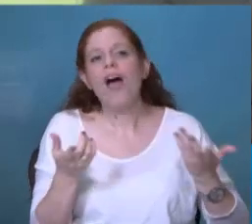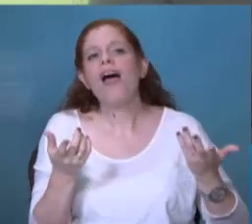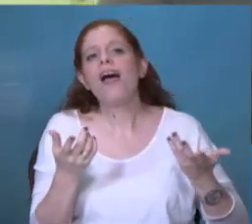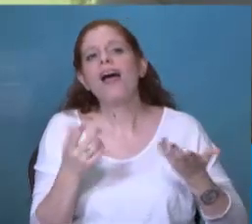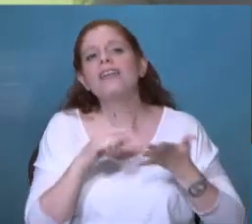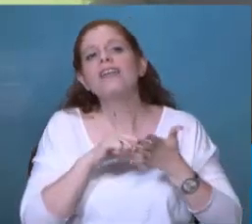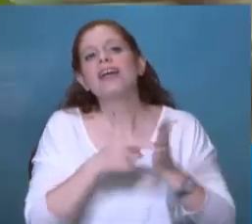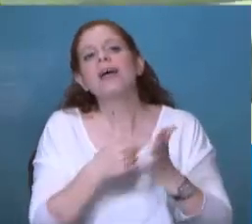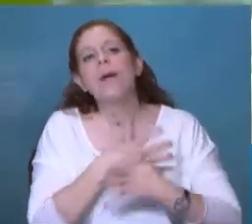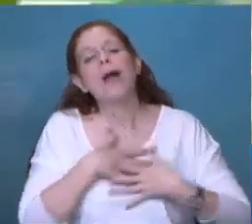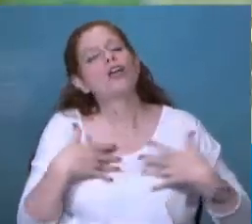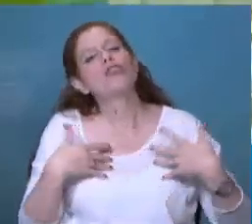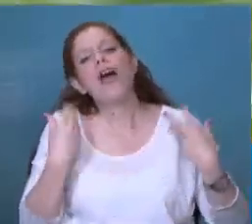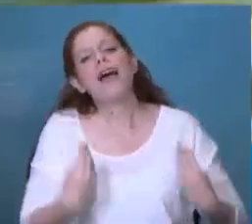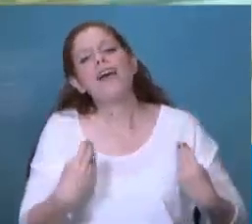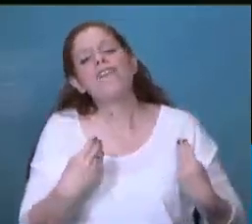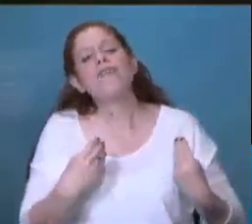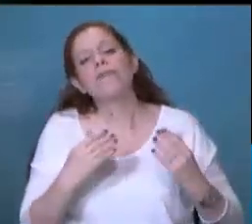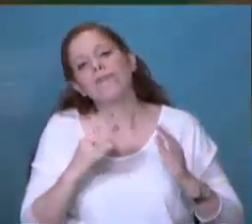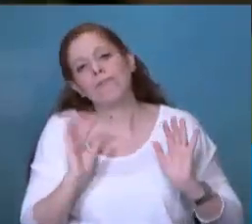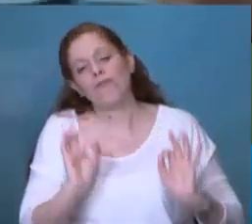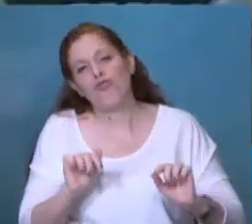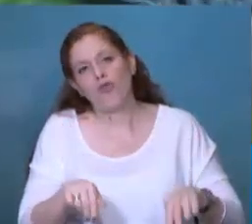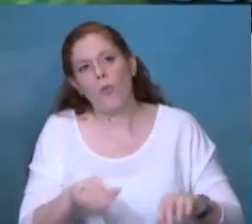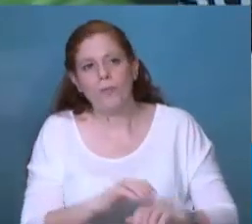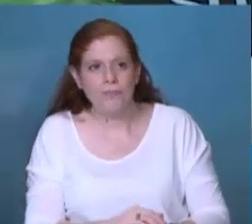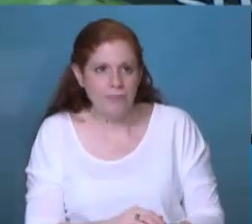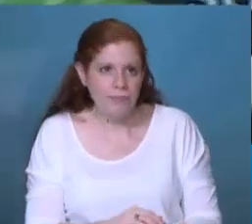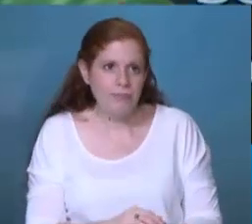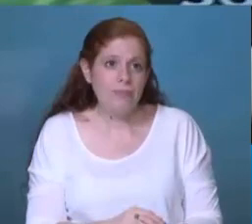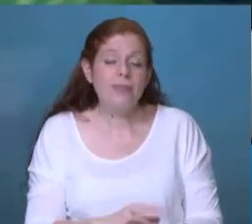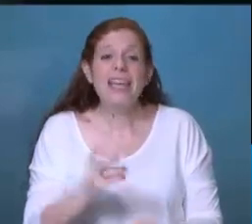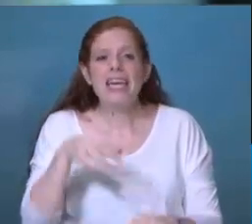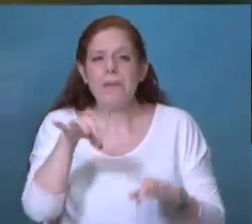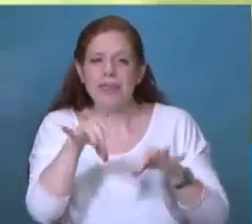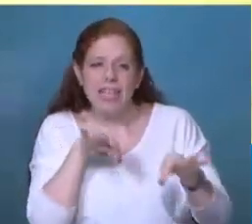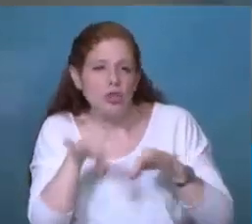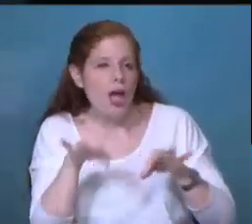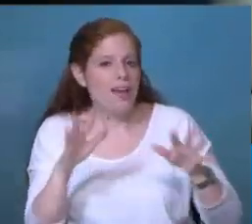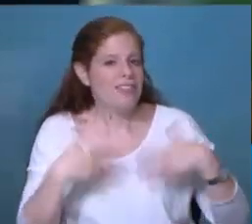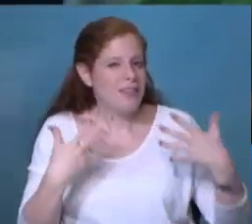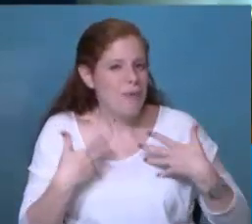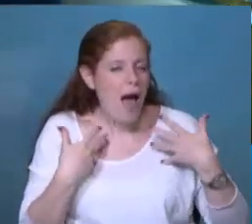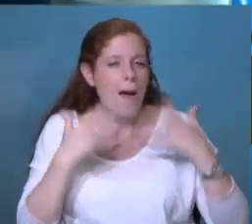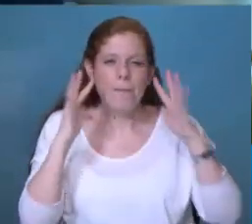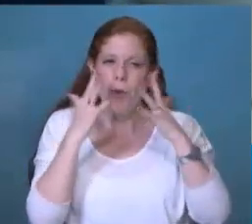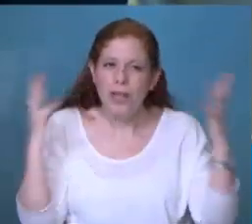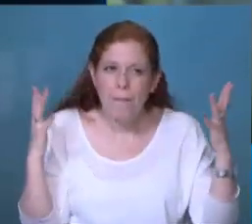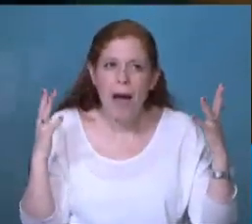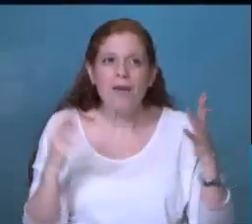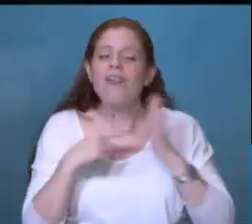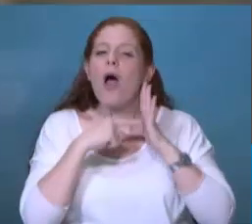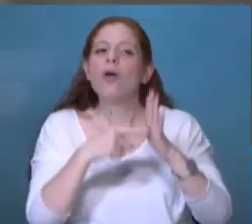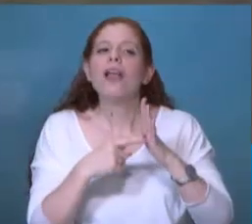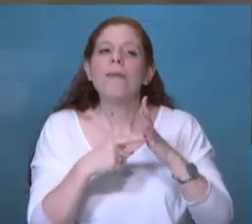ולגרום להם להרגיש הכי בבית בעולם. Round of applause! Yeah! עם די-ג'יי, עם שמחה, עם מחיאות כפיים, ולהראות להם